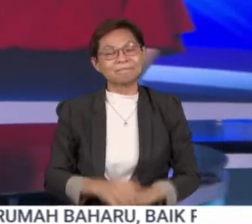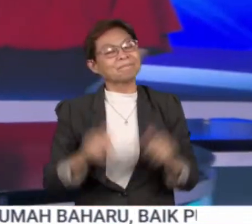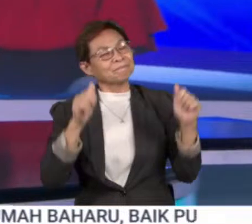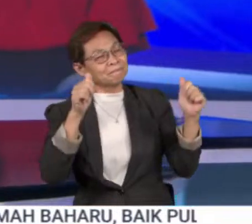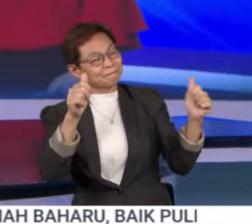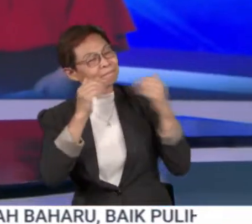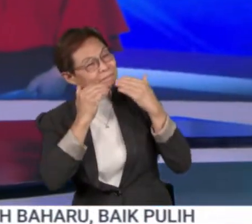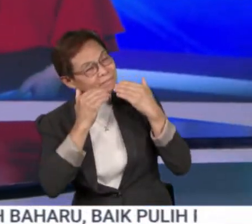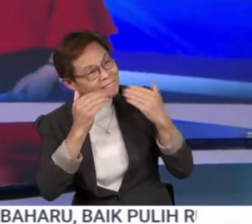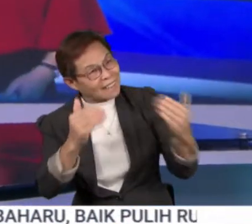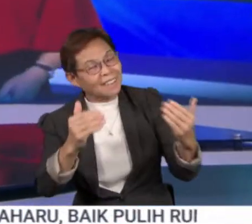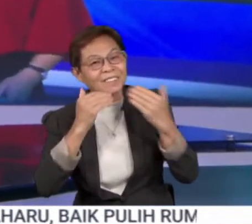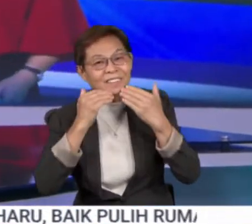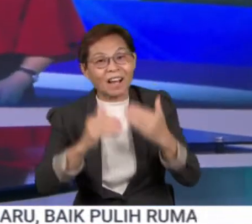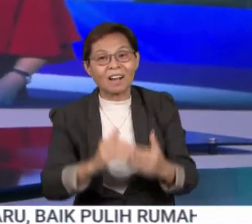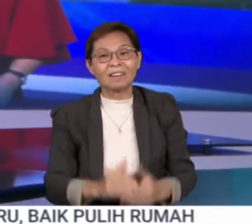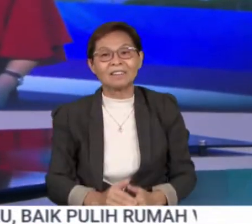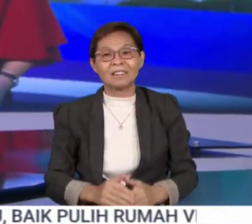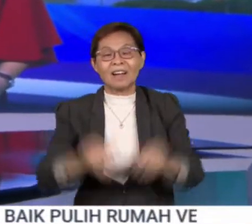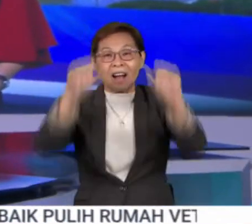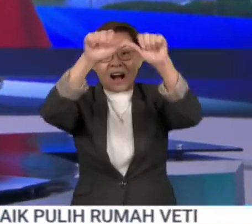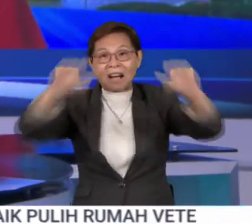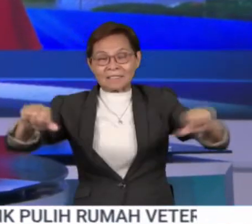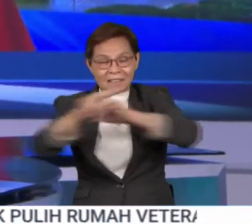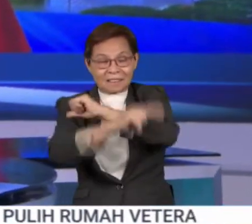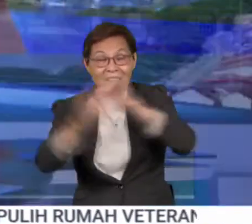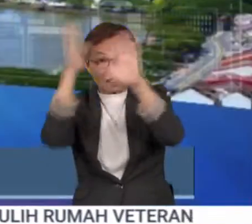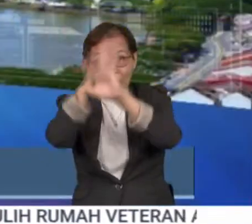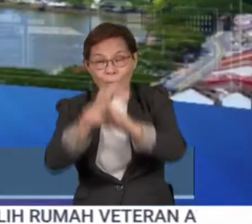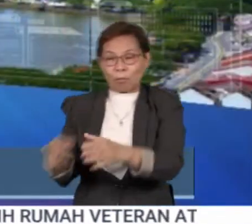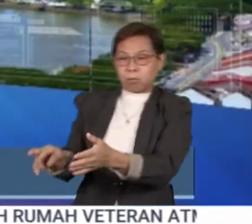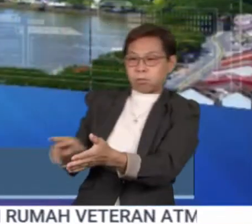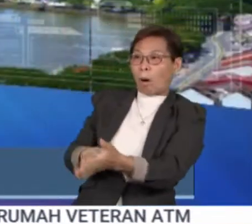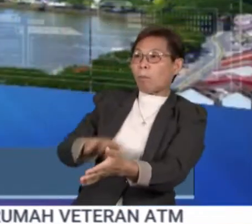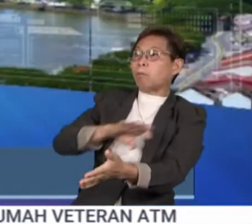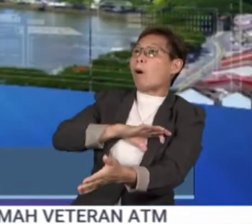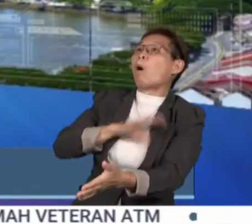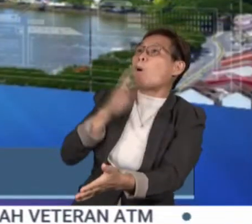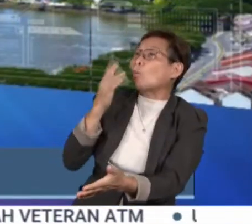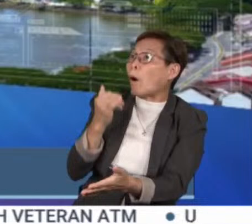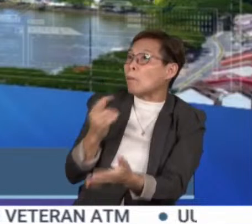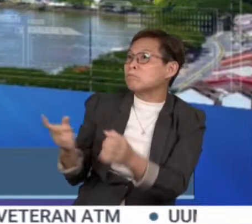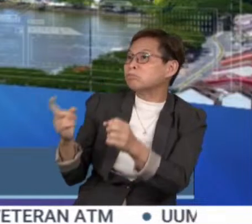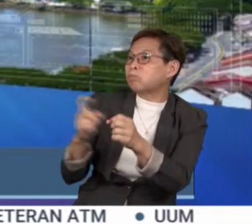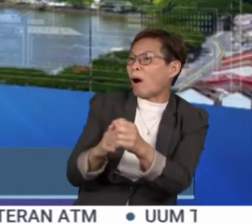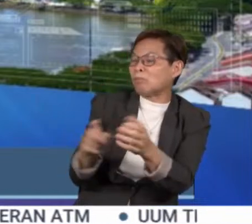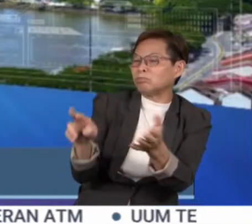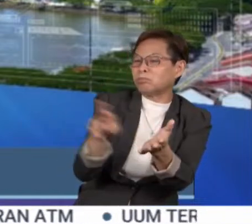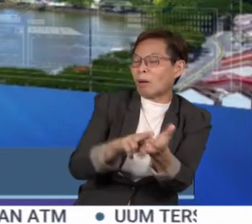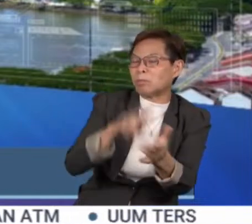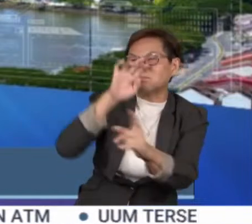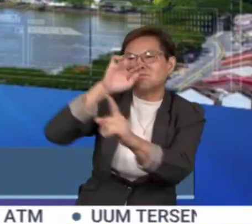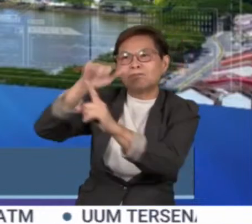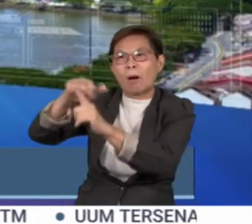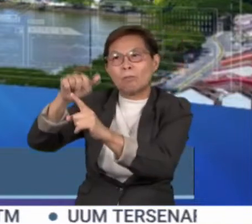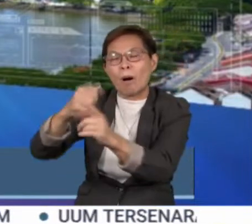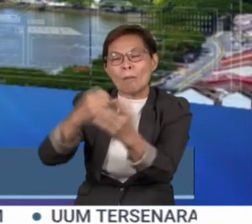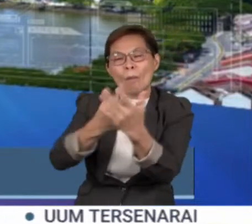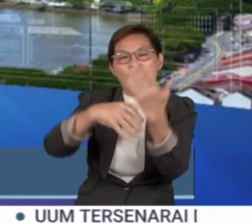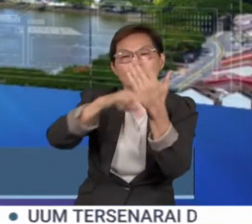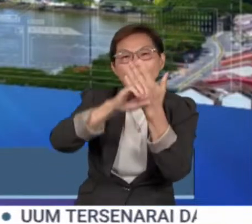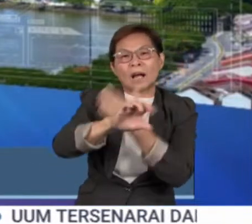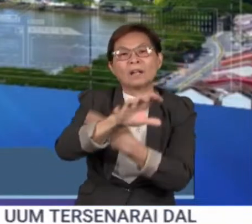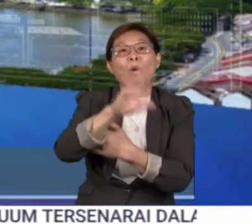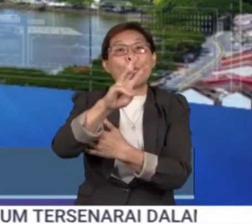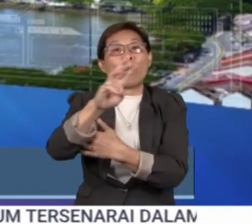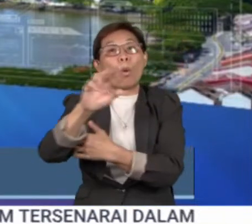Ya, terima kasih, Sahi. Pihak Astana Negeri Sarawak membuat laporan polis berhubung kenyataan palsu di media sosial dan